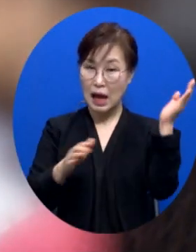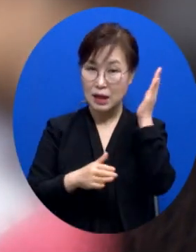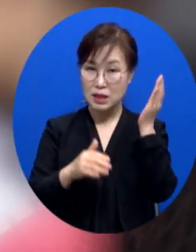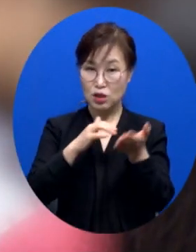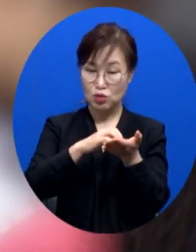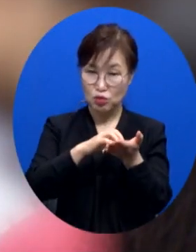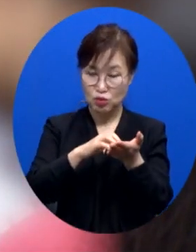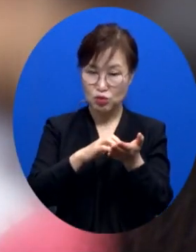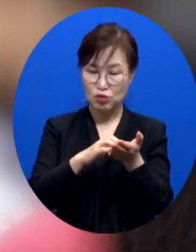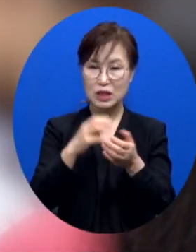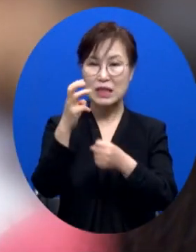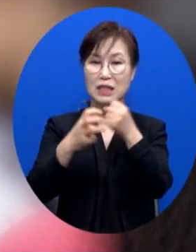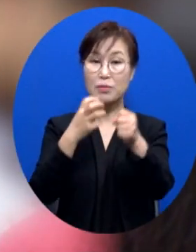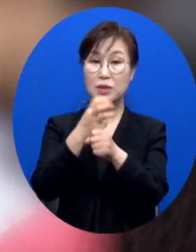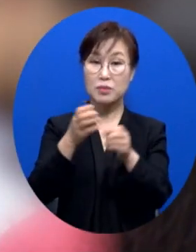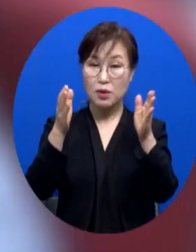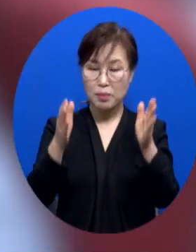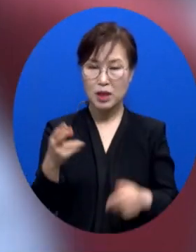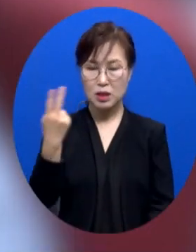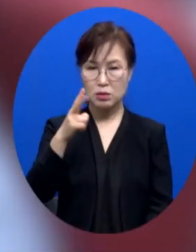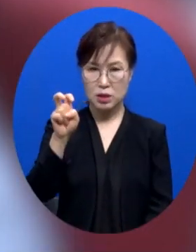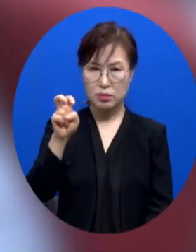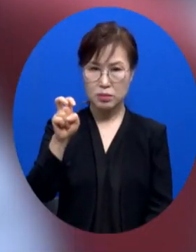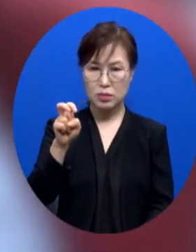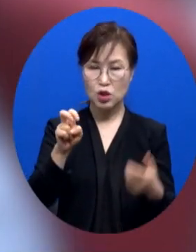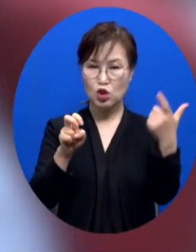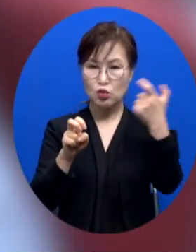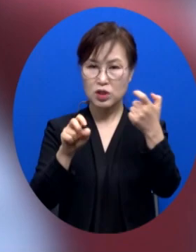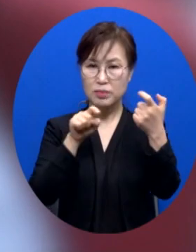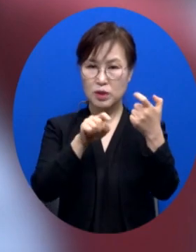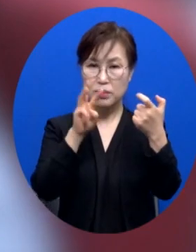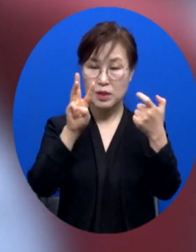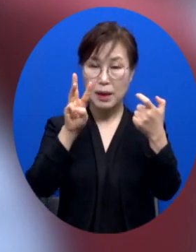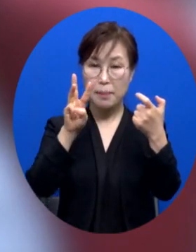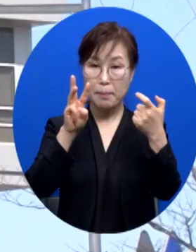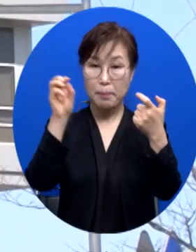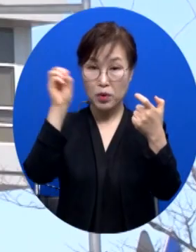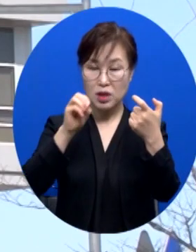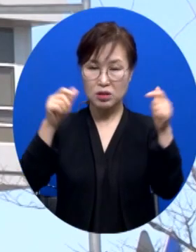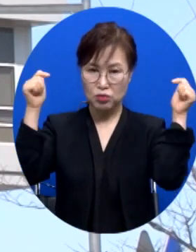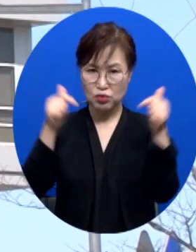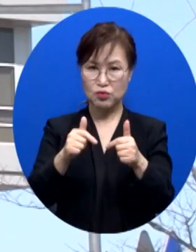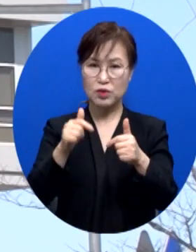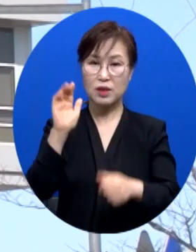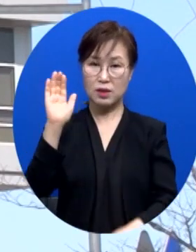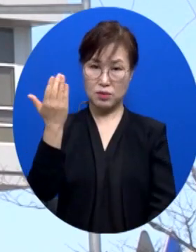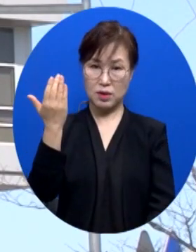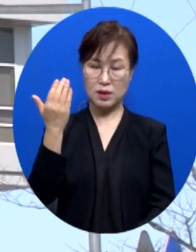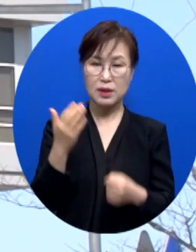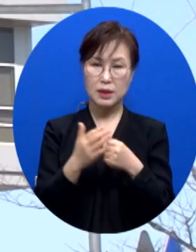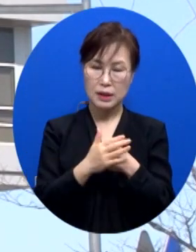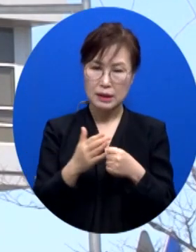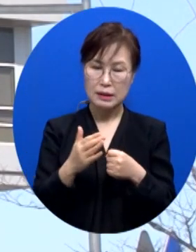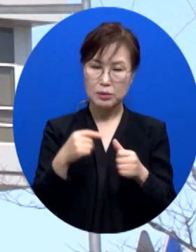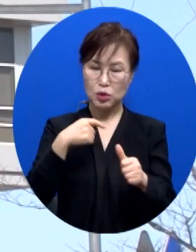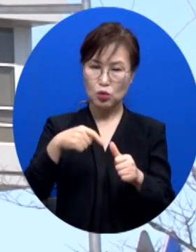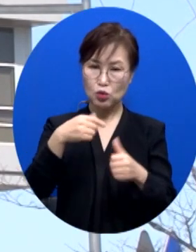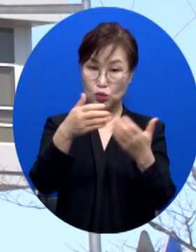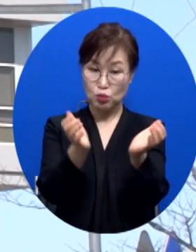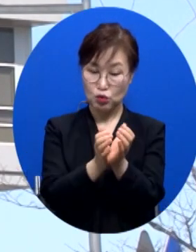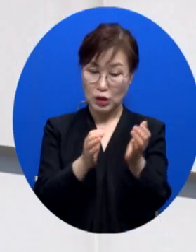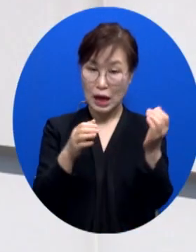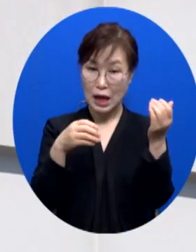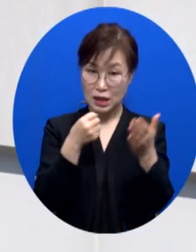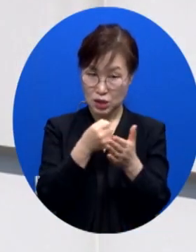숫자는 30년 만에 60.3% 수준으로 떨어졌습니다. 이렇다 보니 교육부가 정한